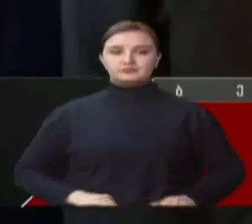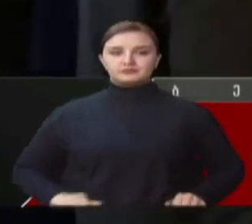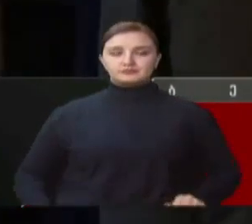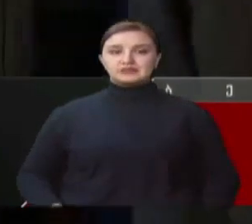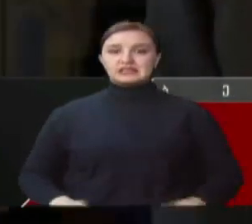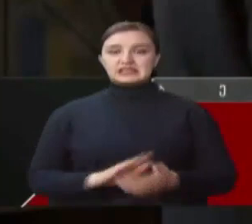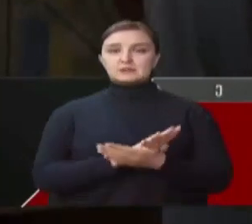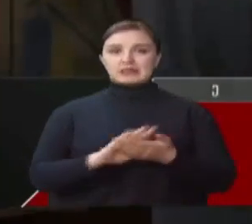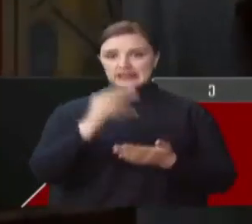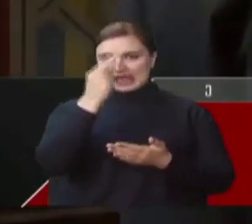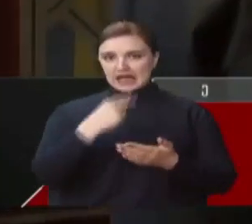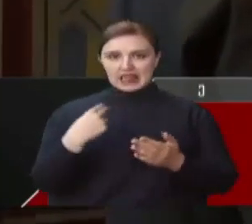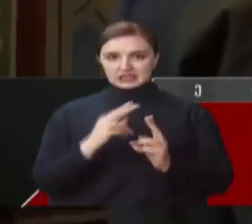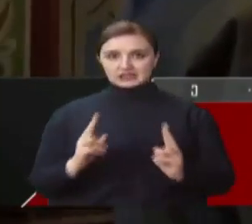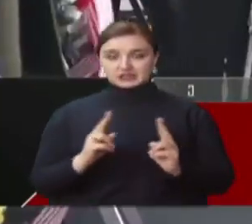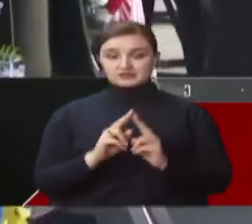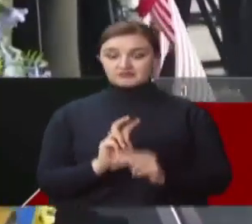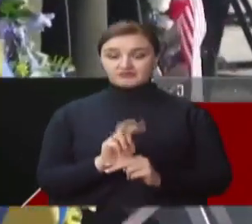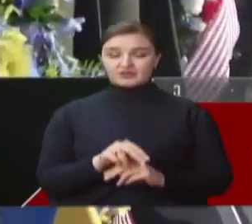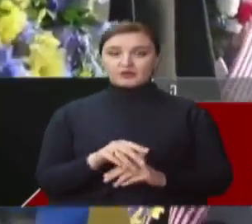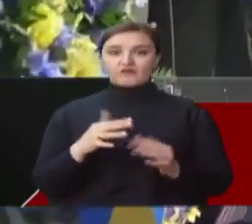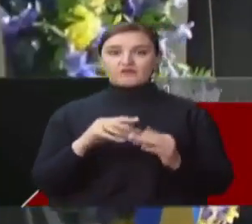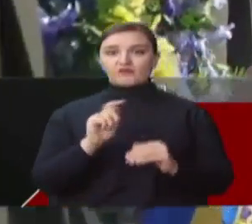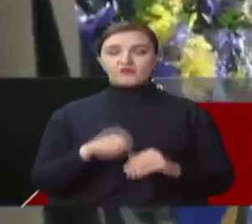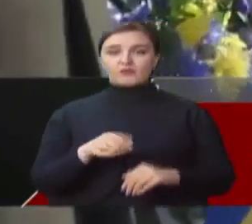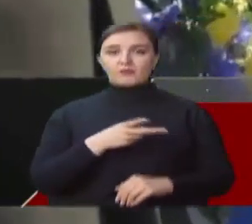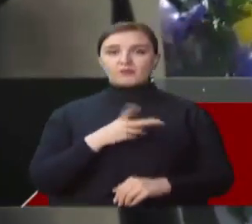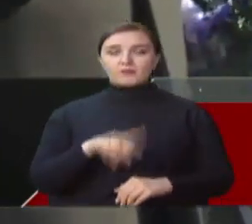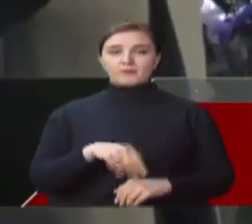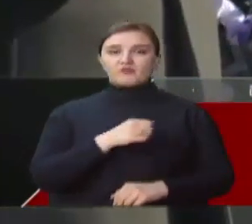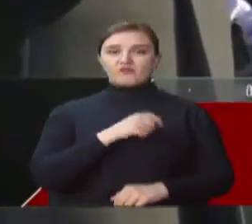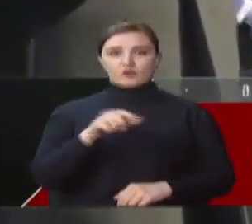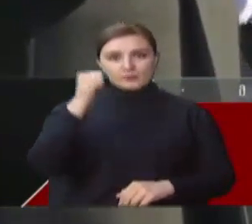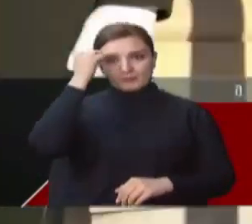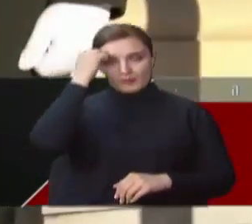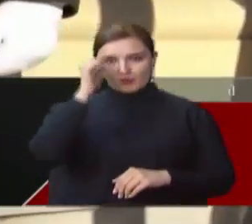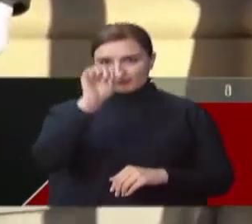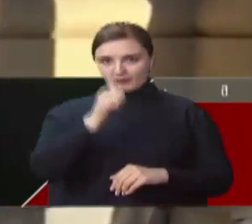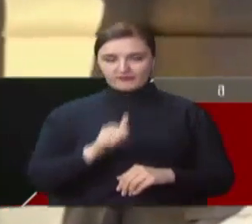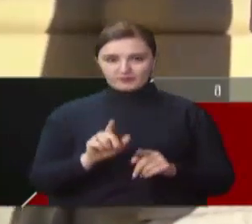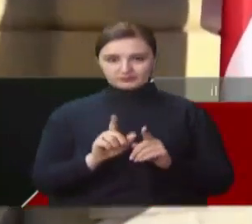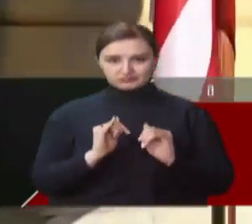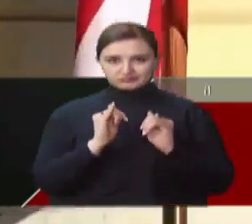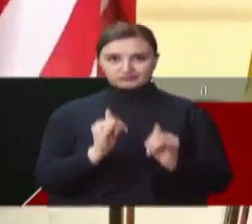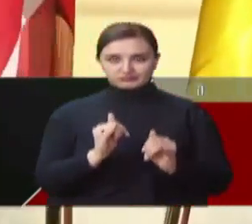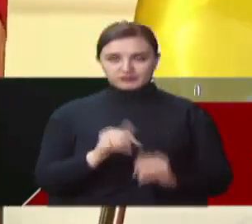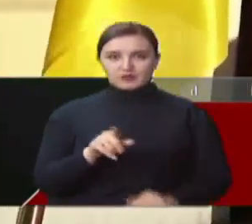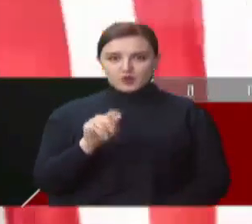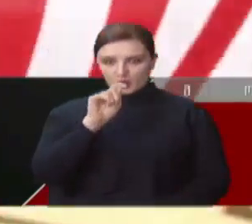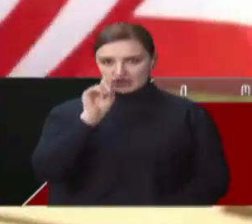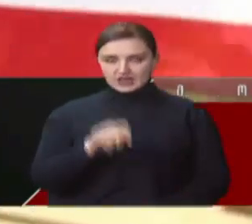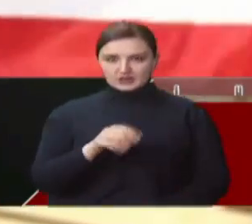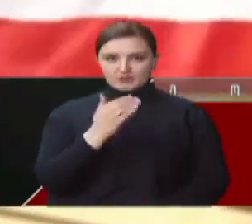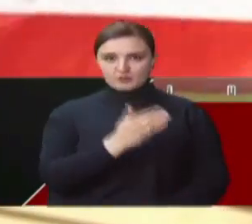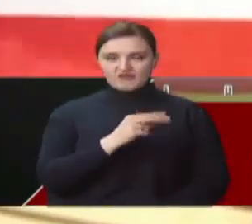წმინდა მიქაილის ეკლესიაში სტუმრობის და ომში დაღუპული ჯარისკაცების მემორიალის მონახულების შემდეგ ბაიდენი უკრაინის პრეზიდენტის